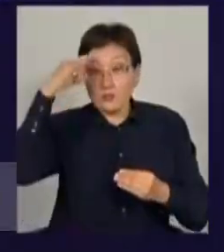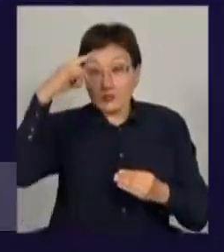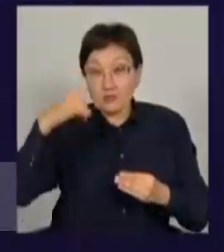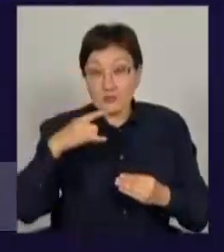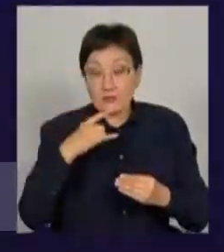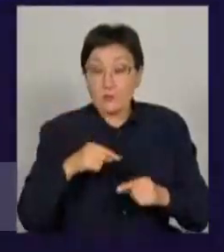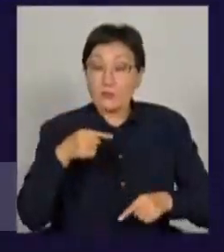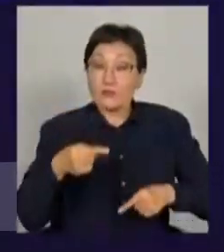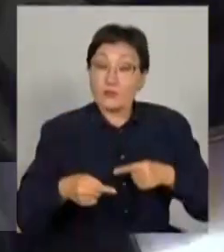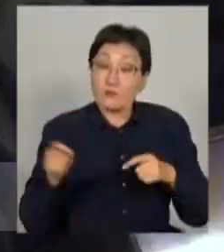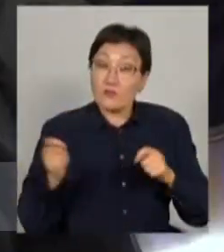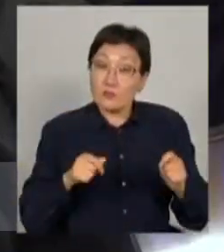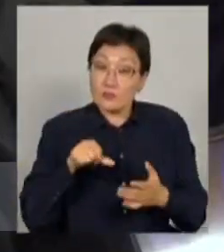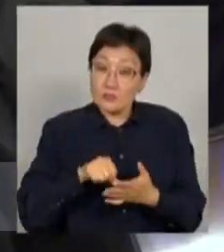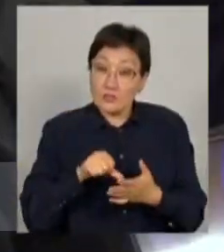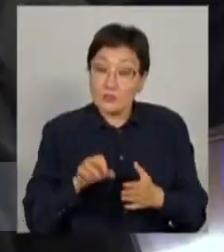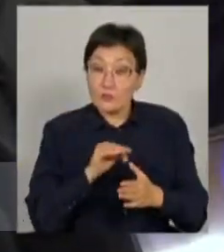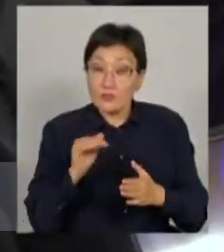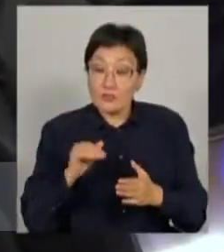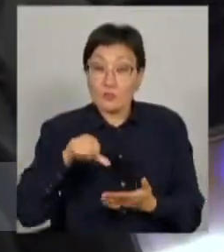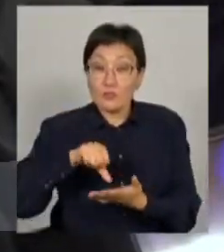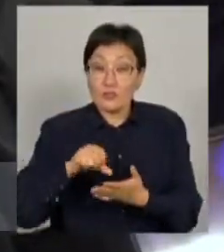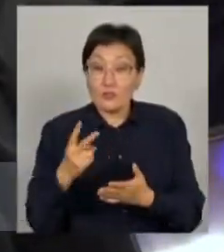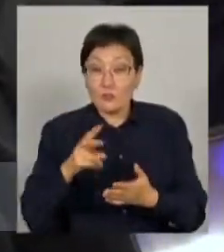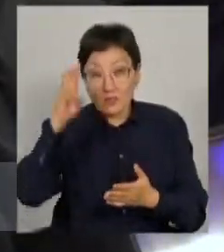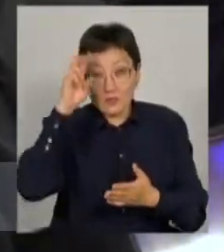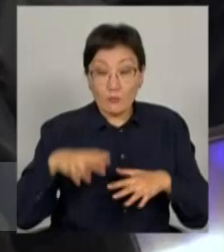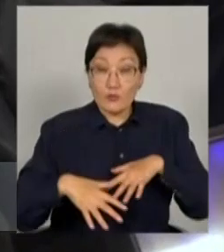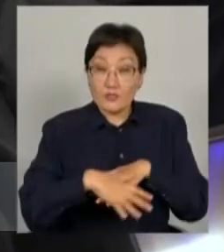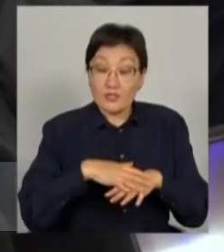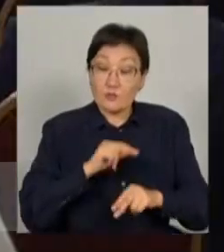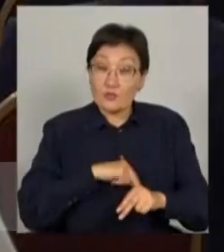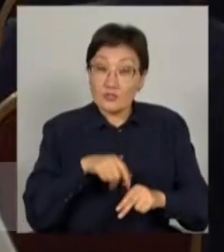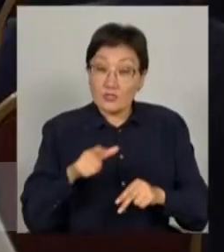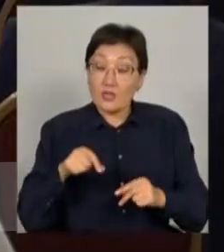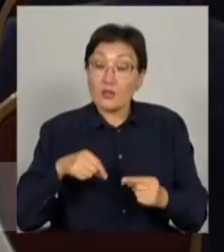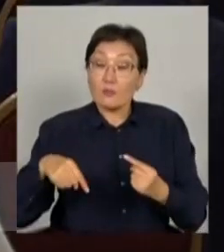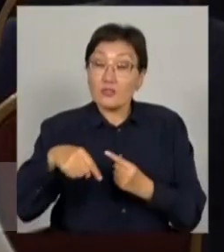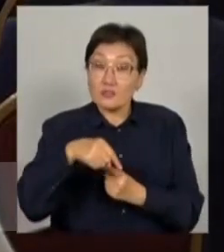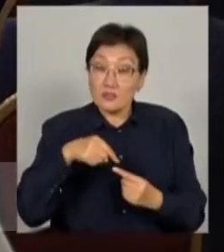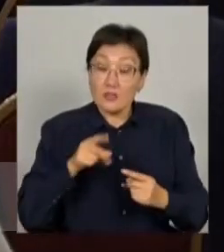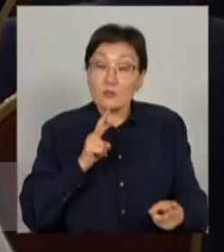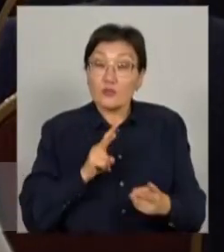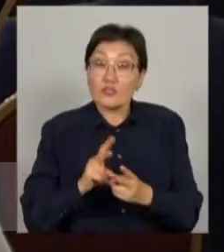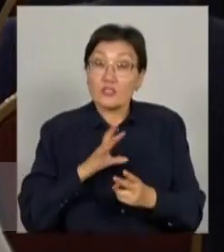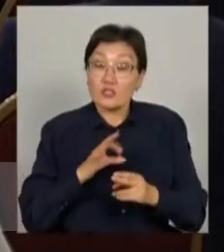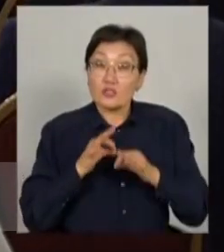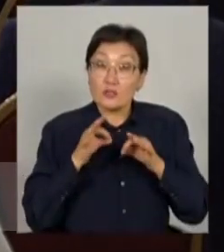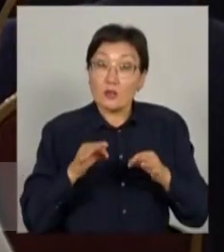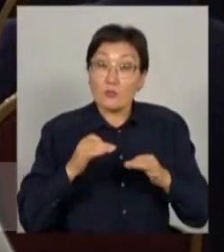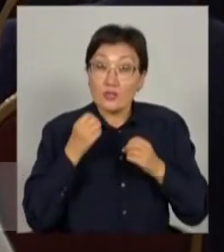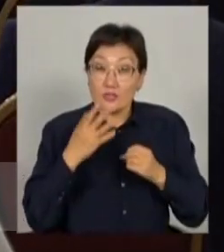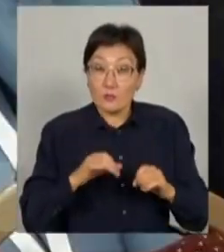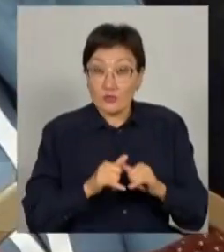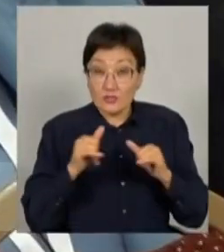На традиционном форуме участвовали официальные представители двух стран, общественные деятели и предприниматели. На встрече была отмечена